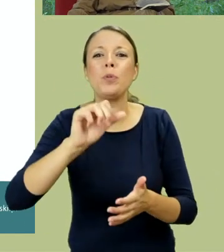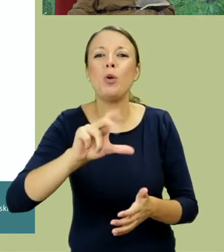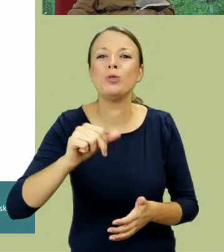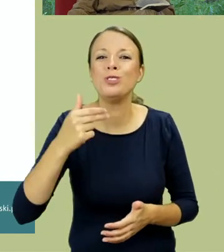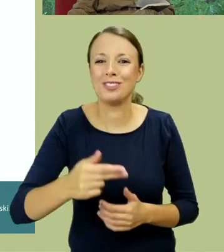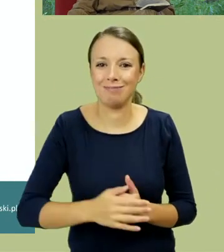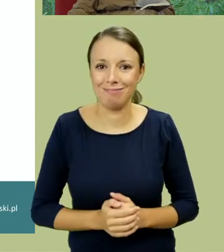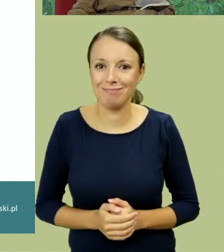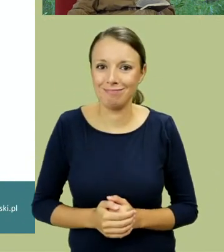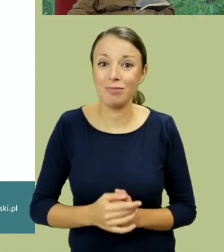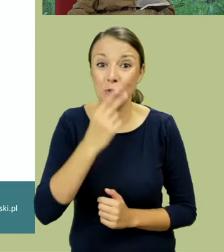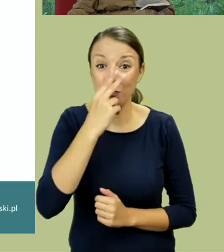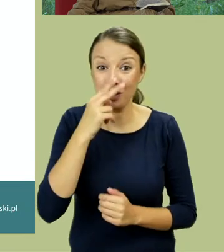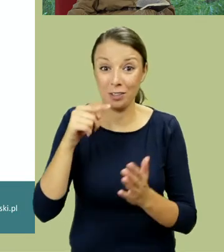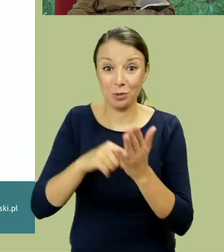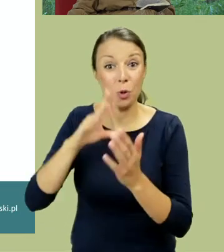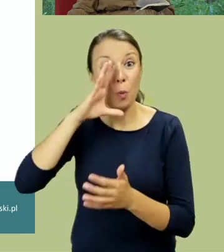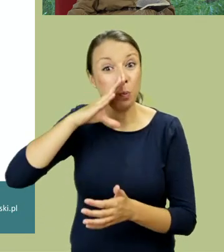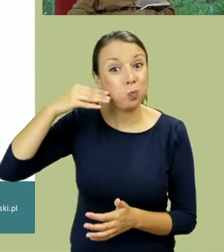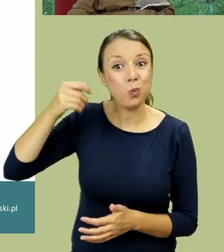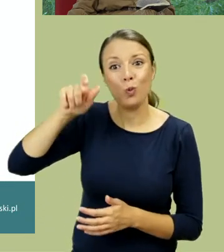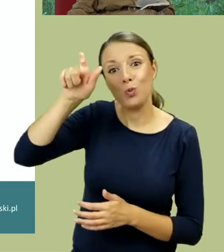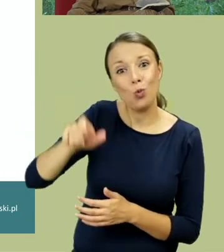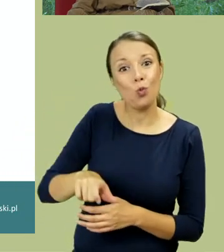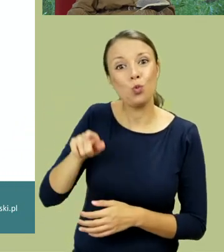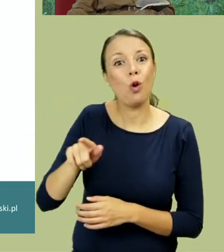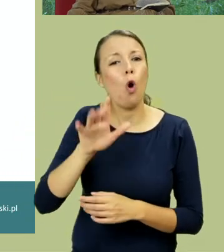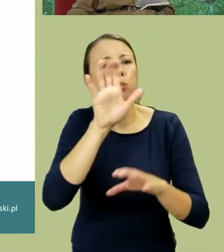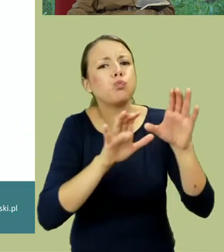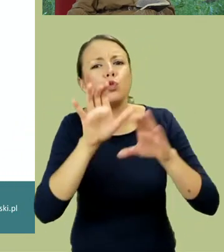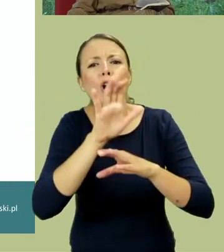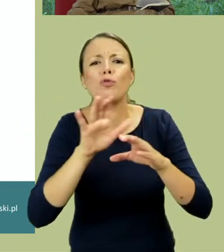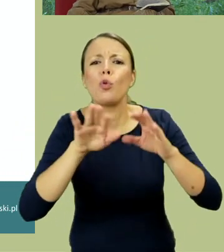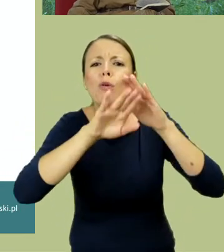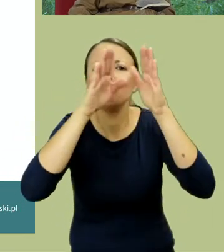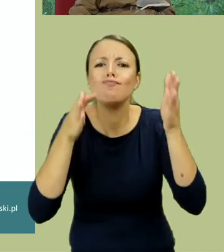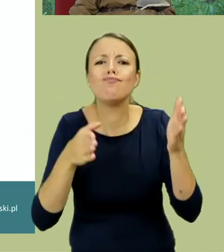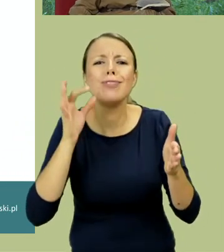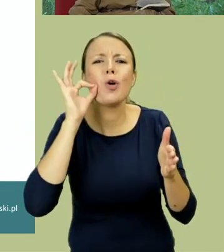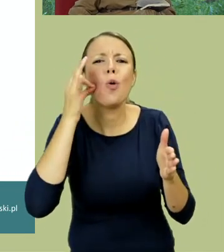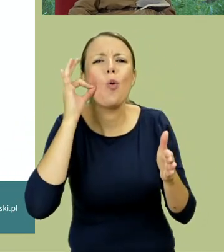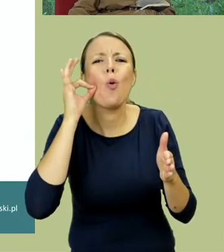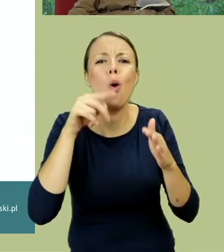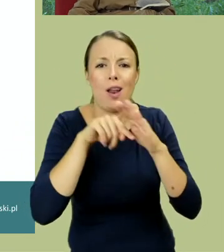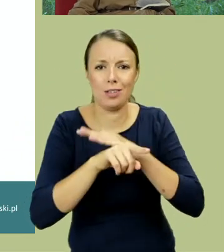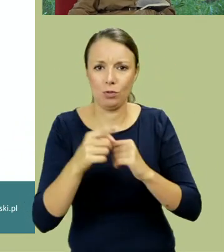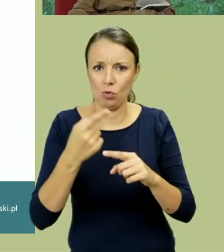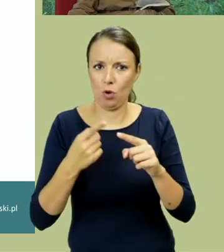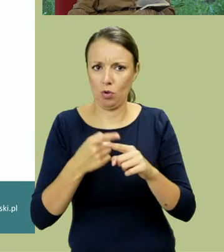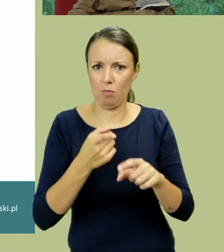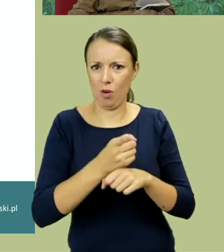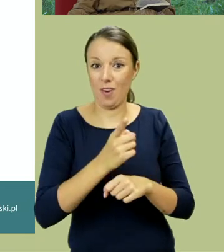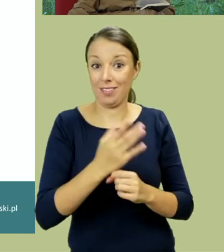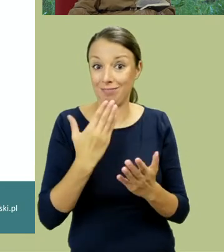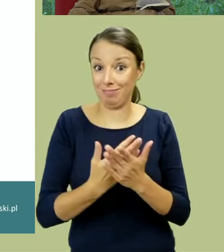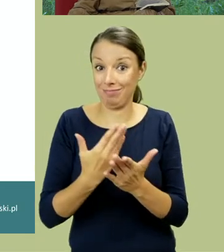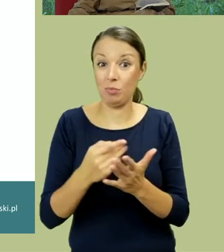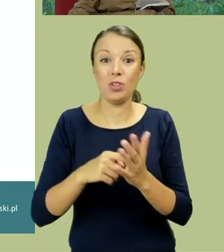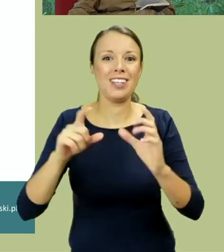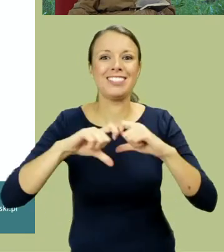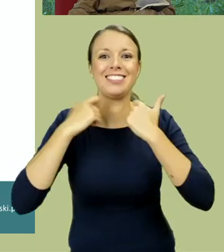Piłsudski, przy obserwujący ul, trochę prowokacyjnie, bo tak naprawdę pasieką, całym